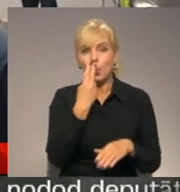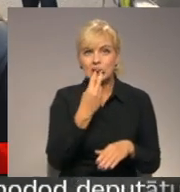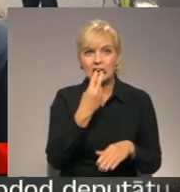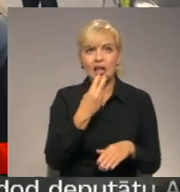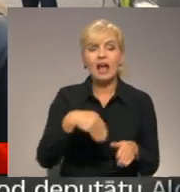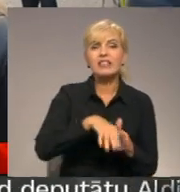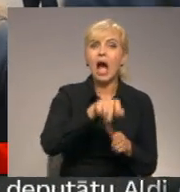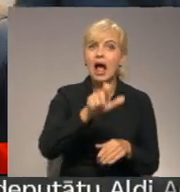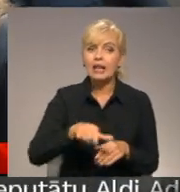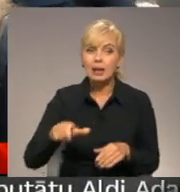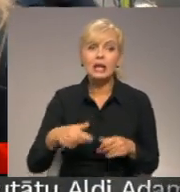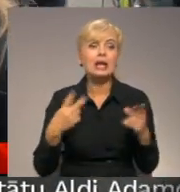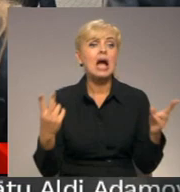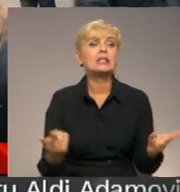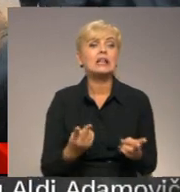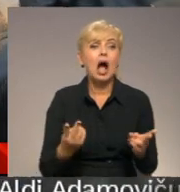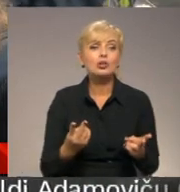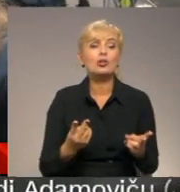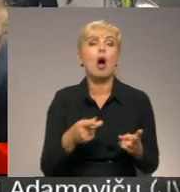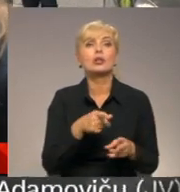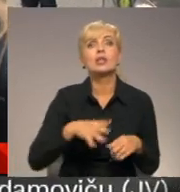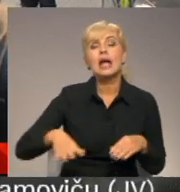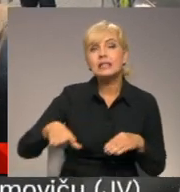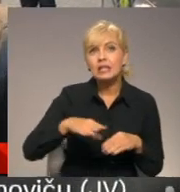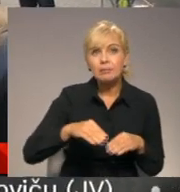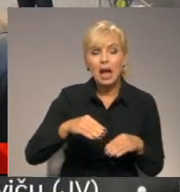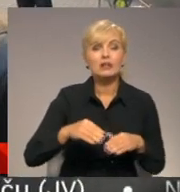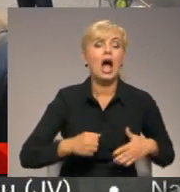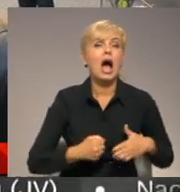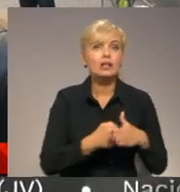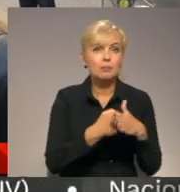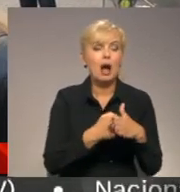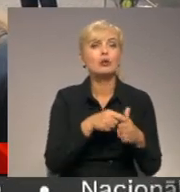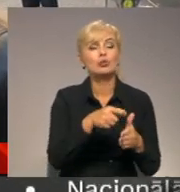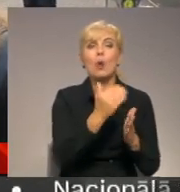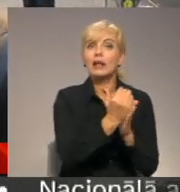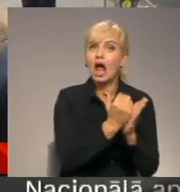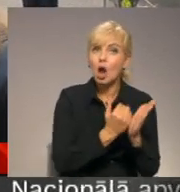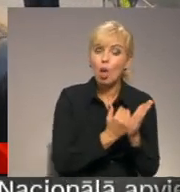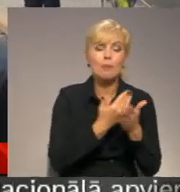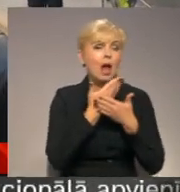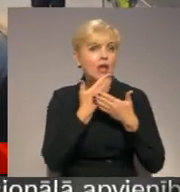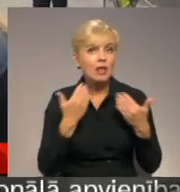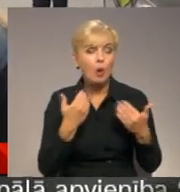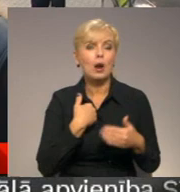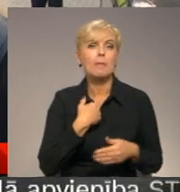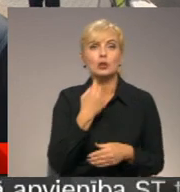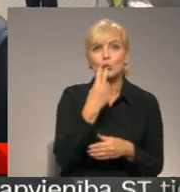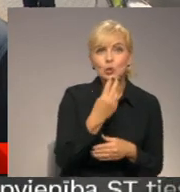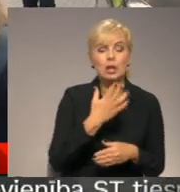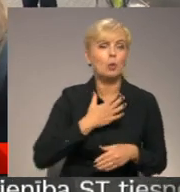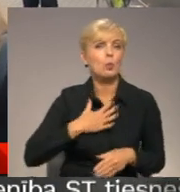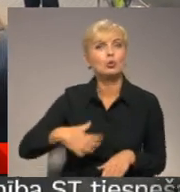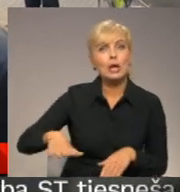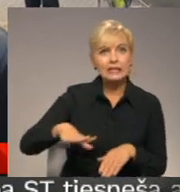Arī tradicionālās, tā saucamās tradicionālās ģimenes atbalsta šo regulējumu un nav tā, ka mēs uzskatītu, ka mūsu